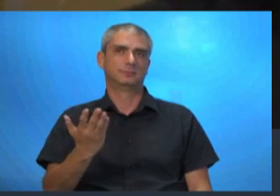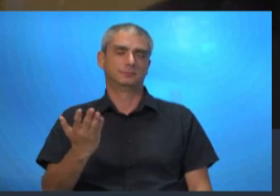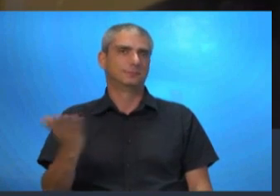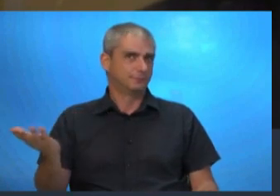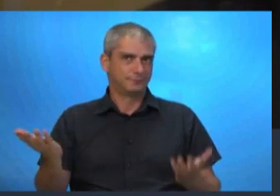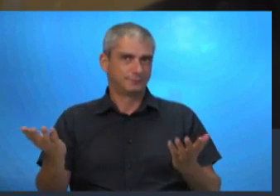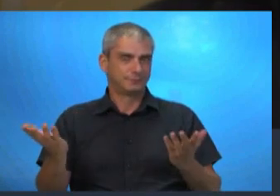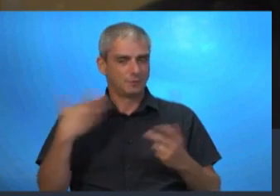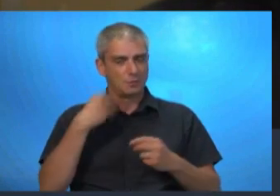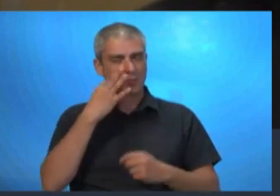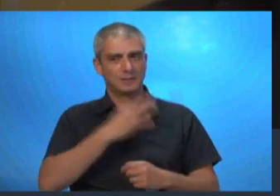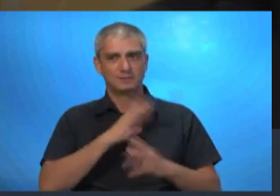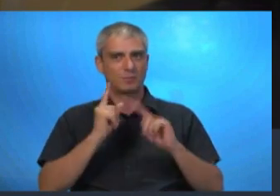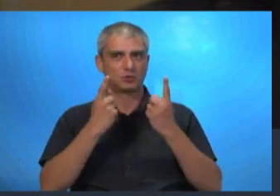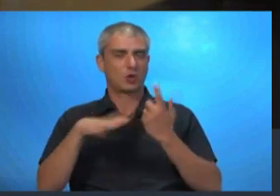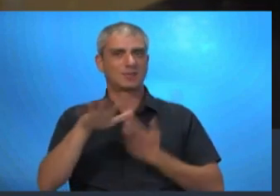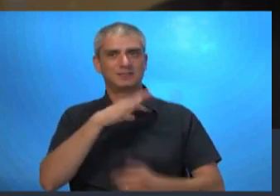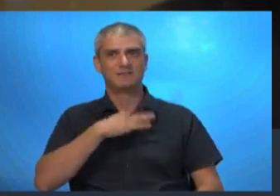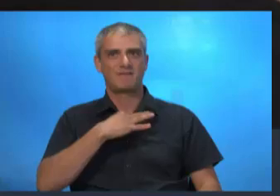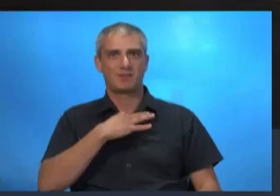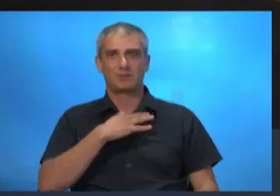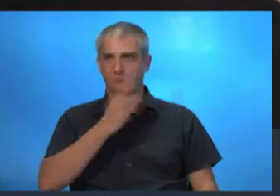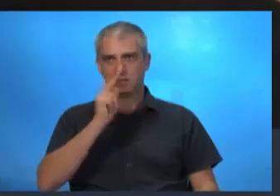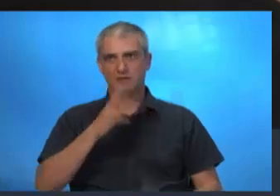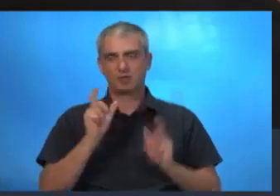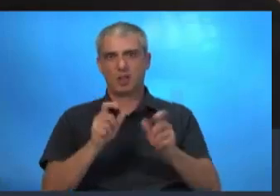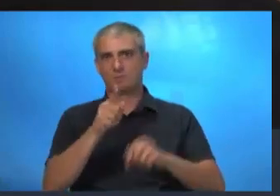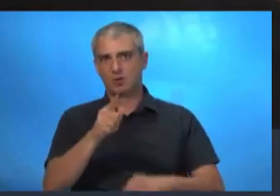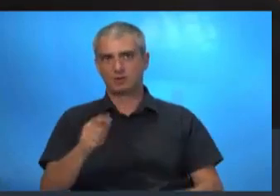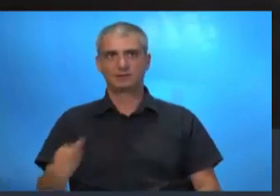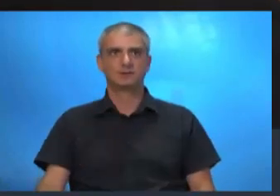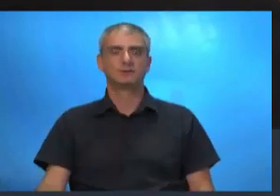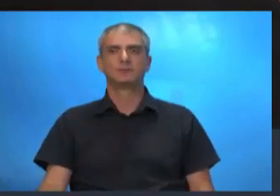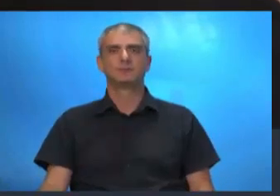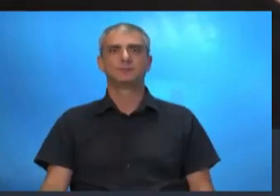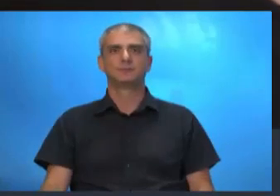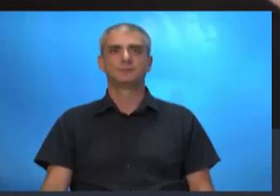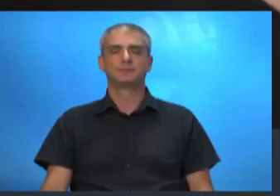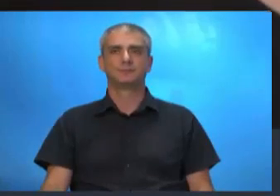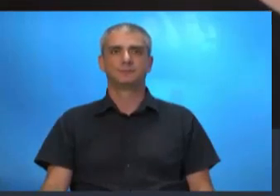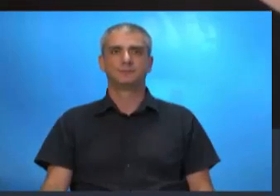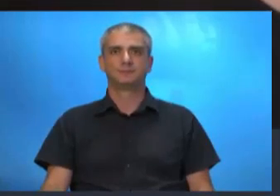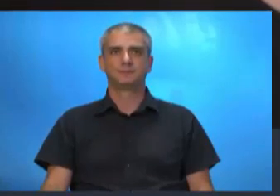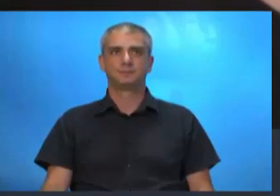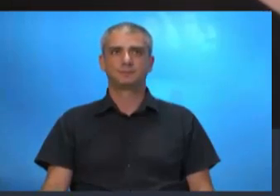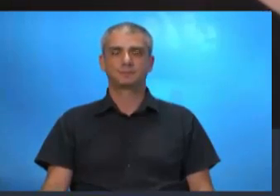ובואו נשים לב למה שקורה סביבנו. זה יכל להימנע. אולי לכן אותנו כך.